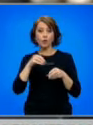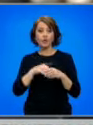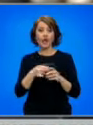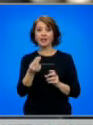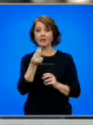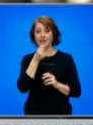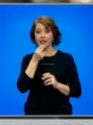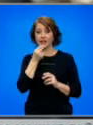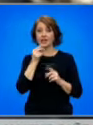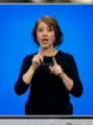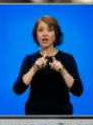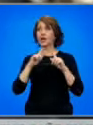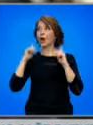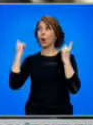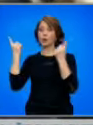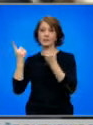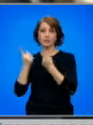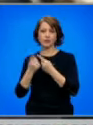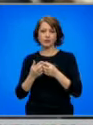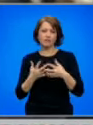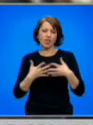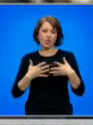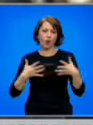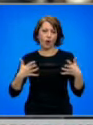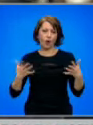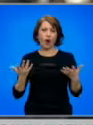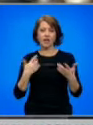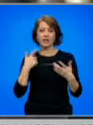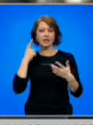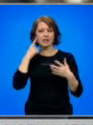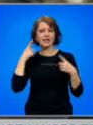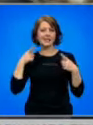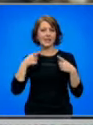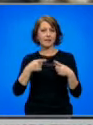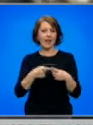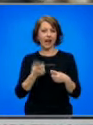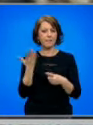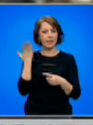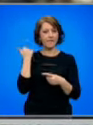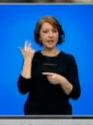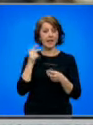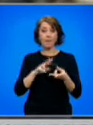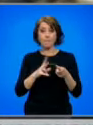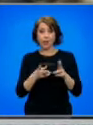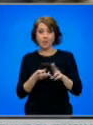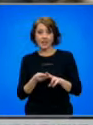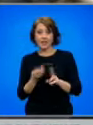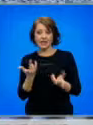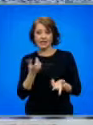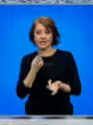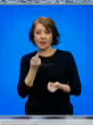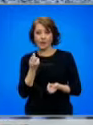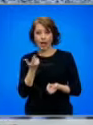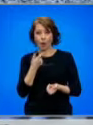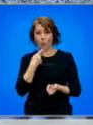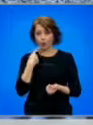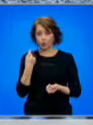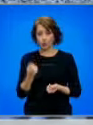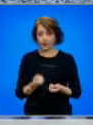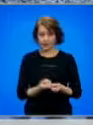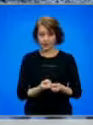космически технологии. Толкова много неща, към които се стремяхме преди, се промениха само за няколко години.